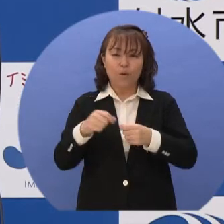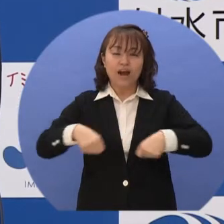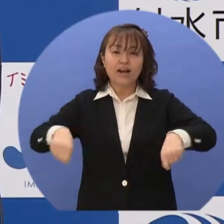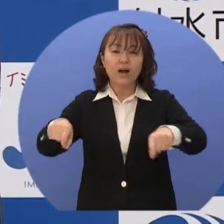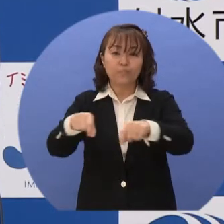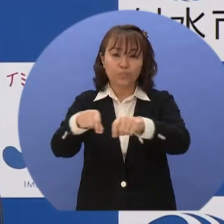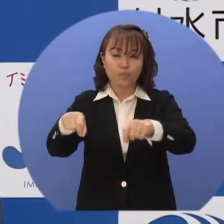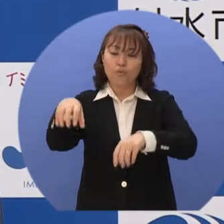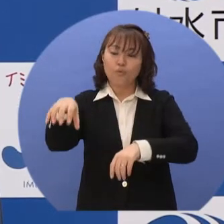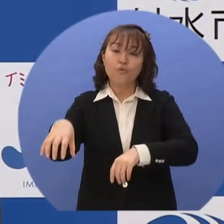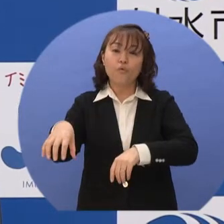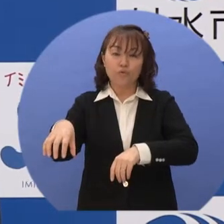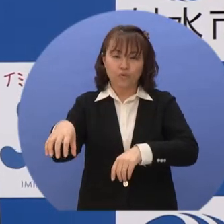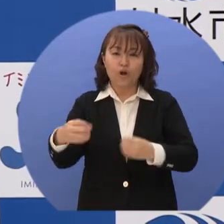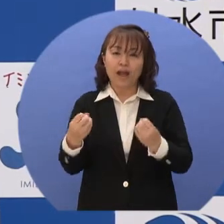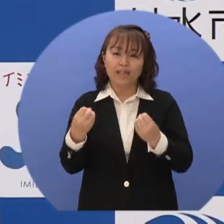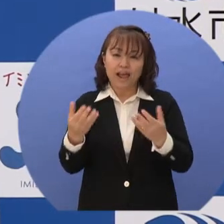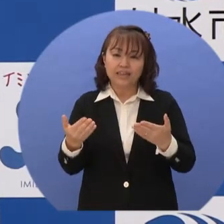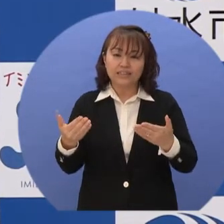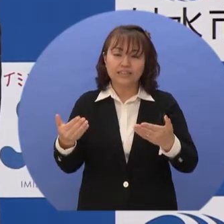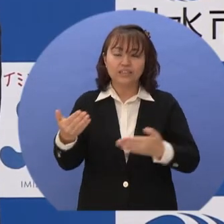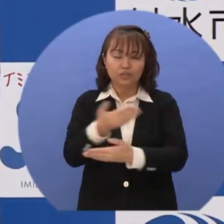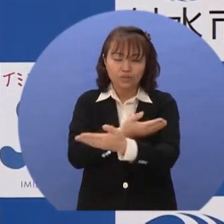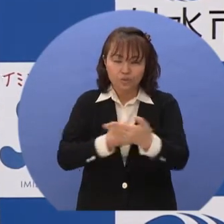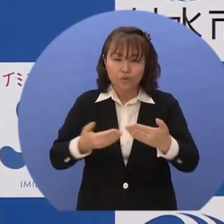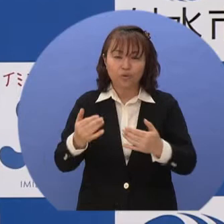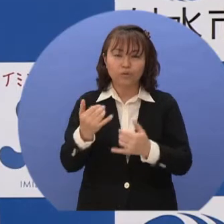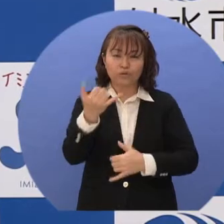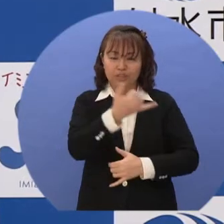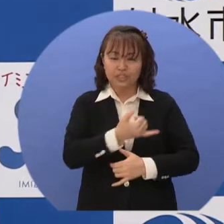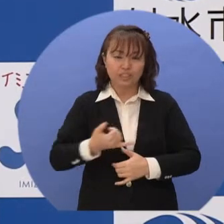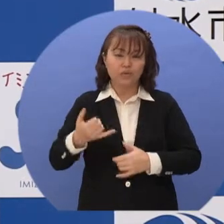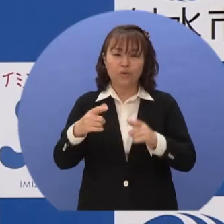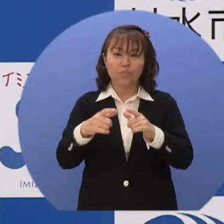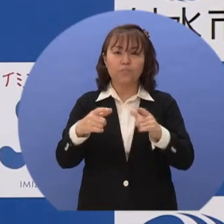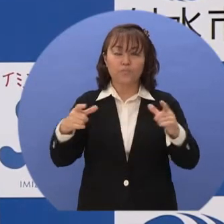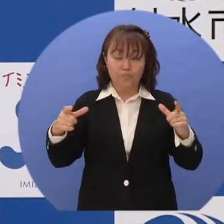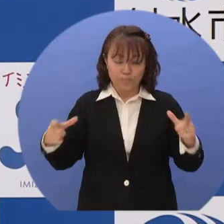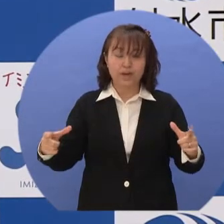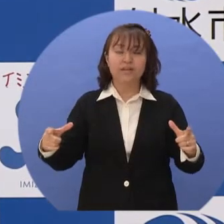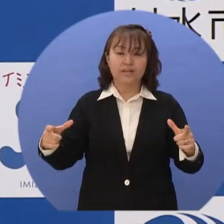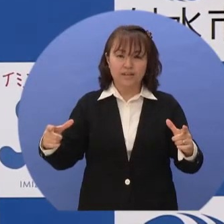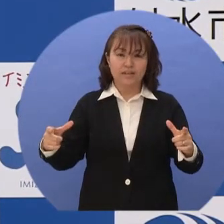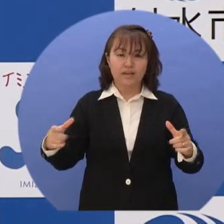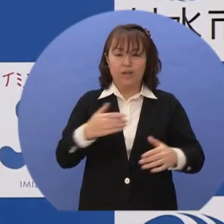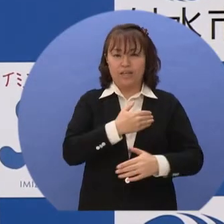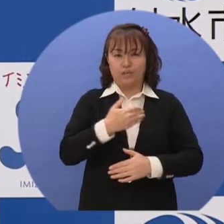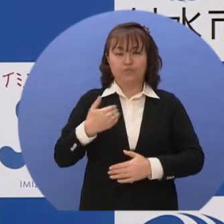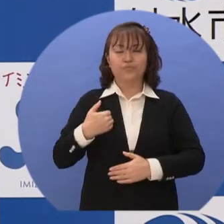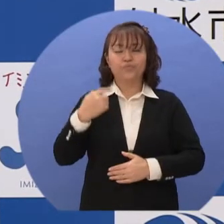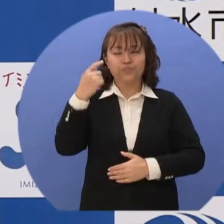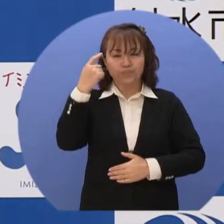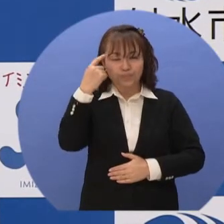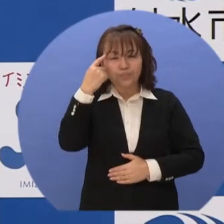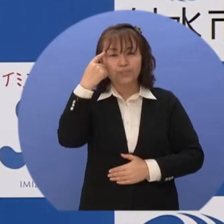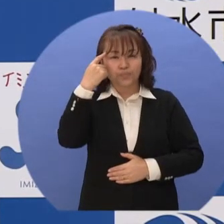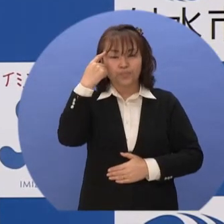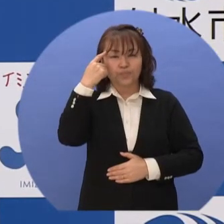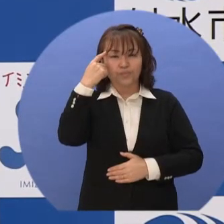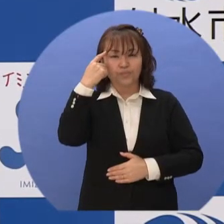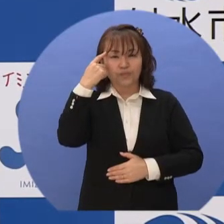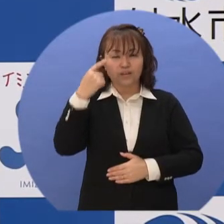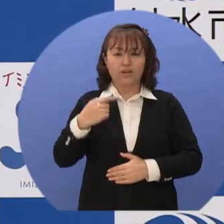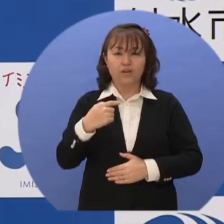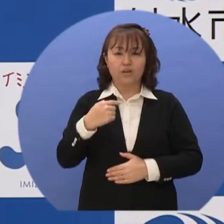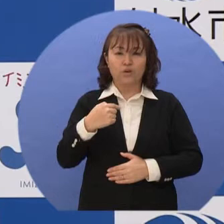の新たな交流人口の拡大えこれがやはり見込まれるわけでありましてえ大変え